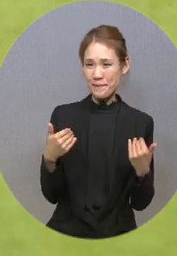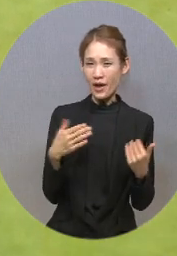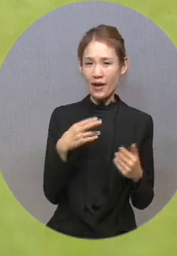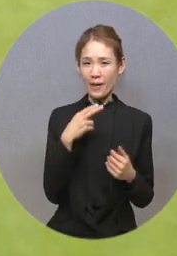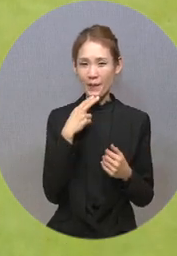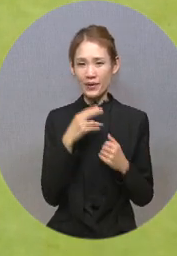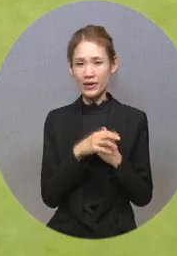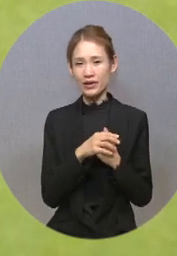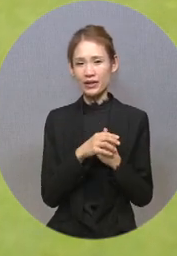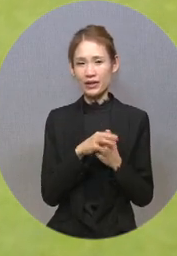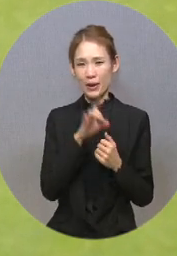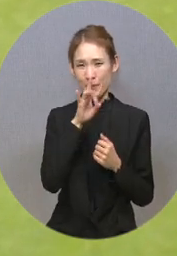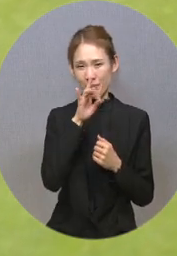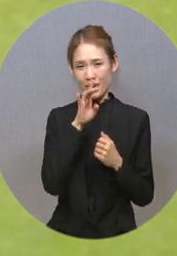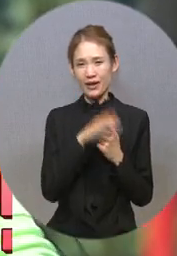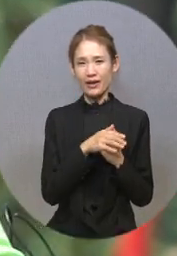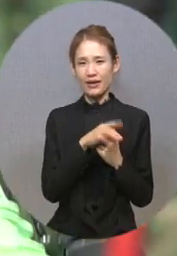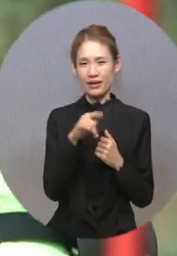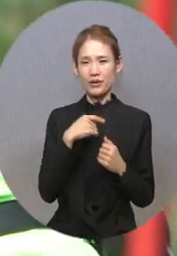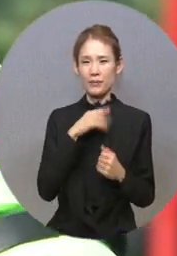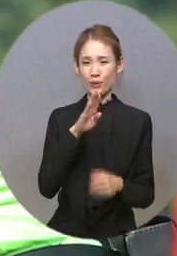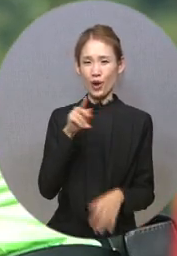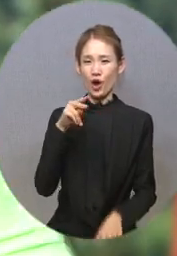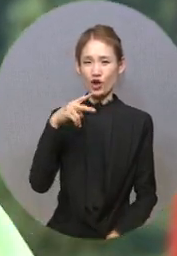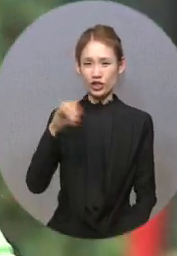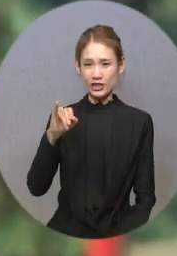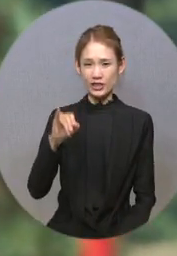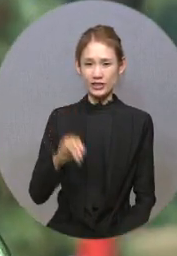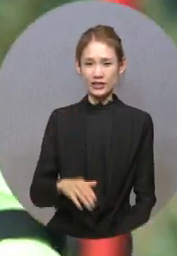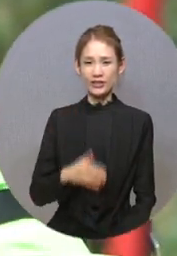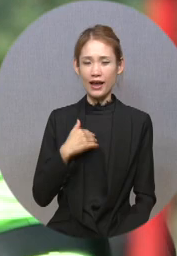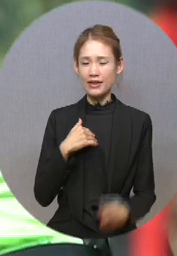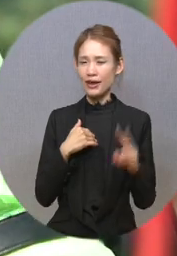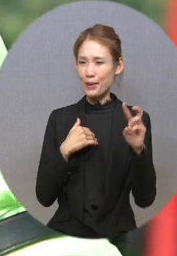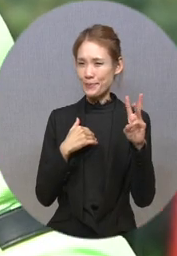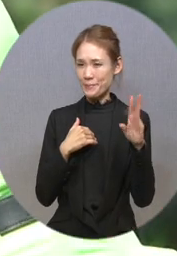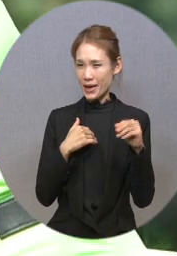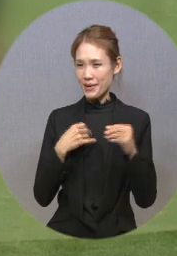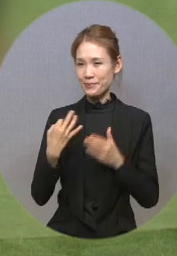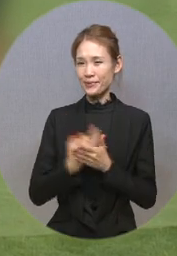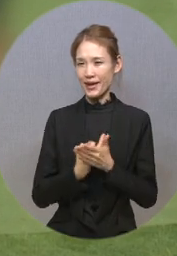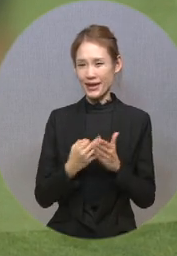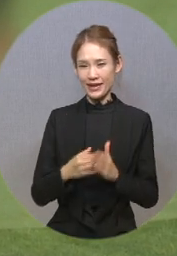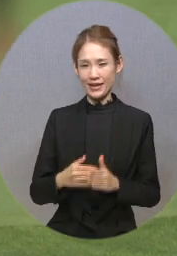아니까. 버디다. 진짜로? 난 3만 원 벌겠다.